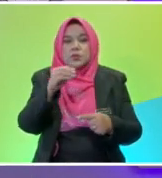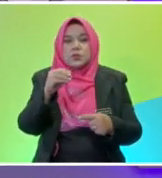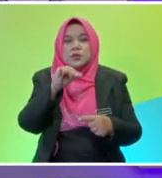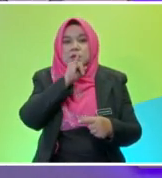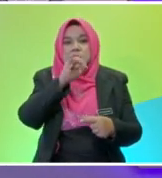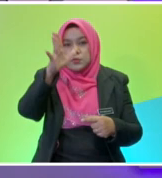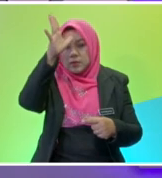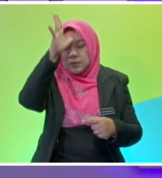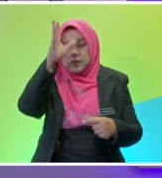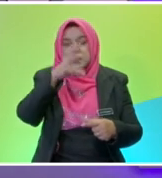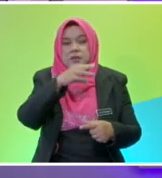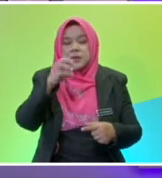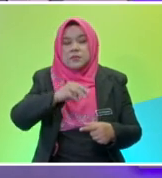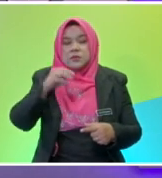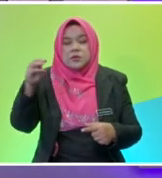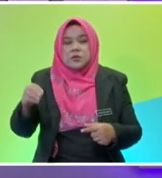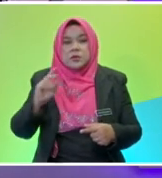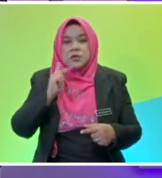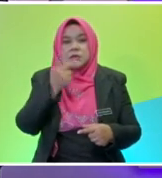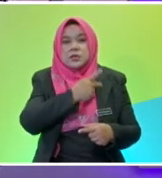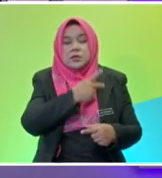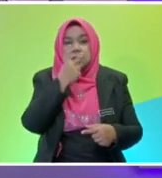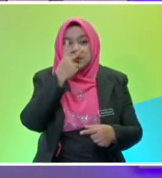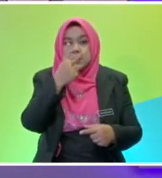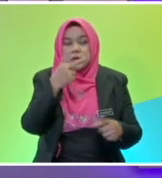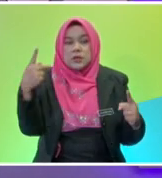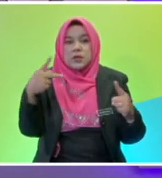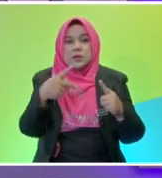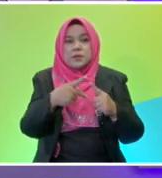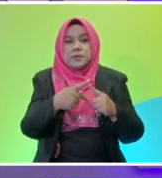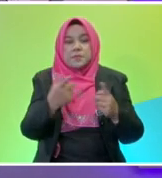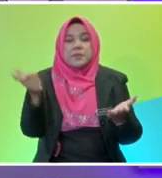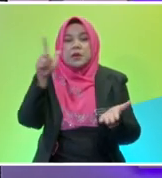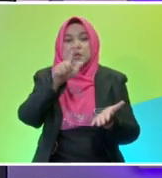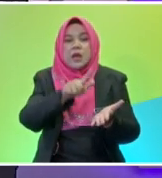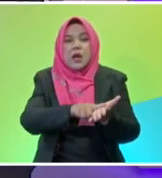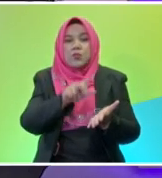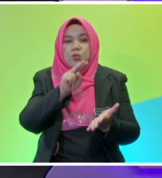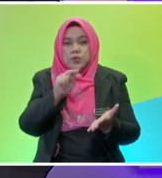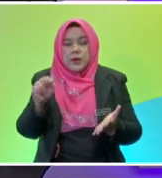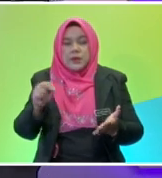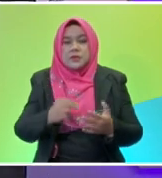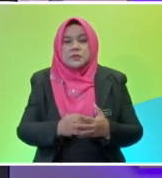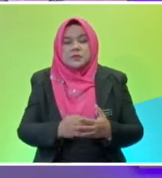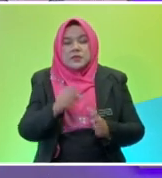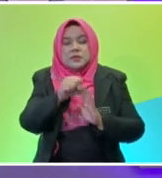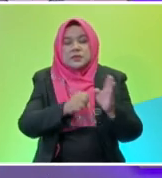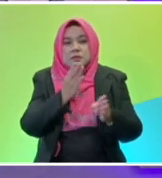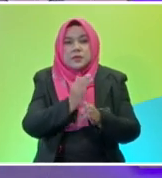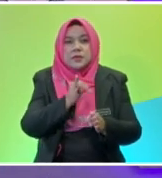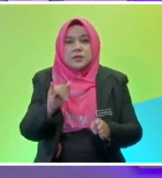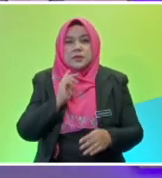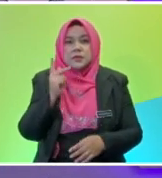Oke jadi kita melihat kepada pelaporan Oke sebenarnya kalau kita tengok